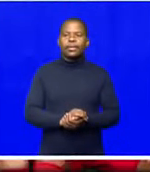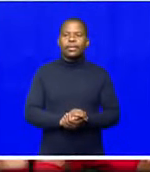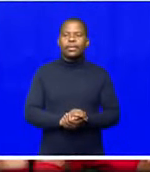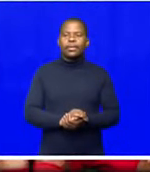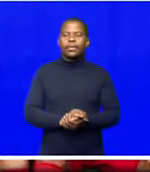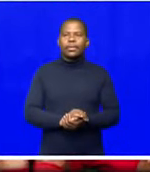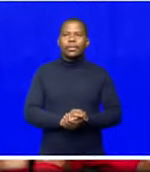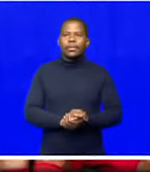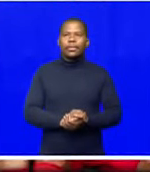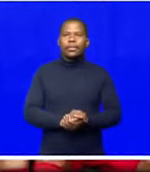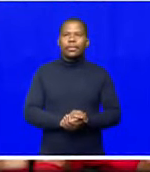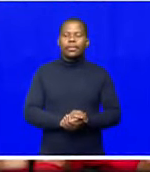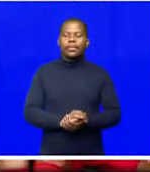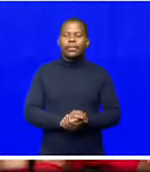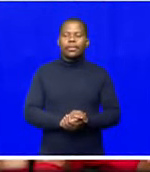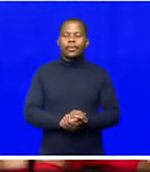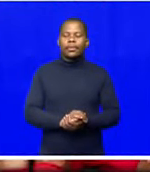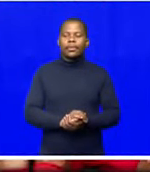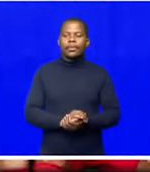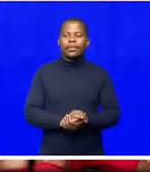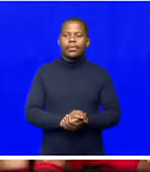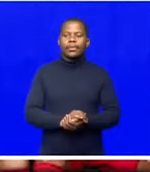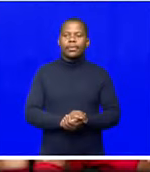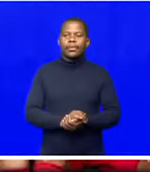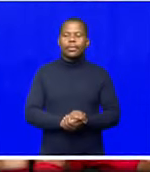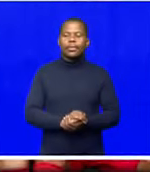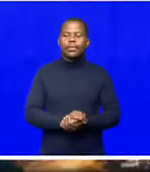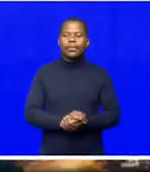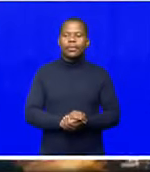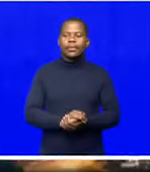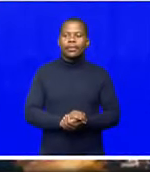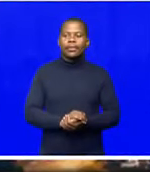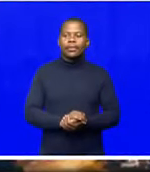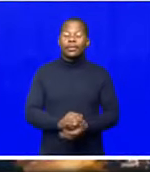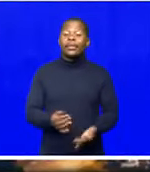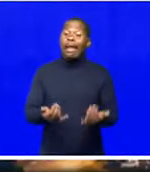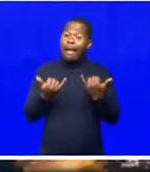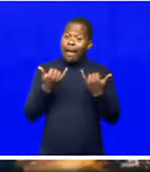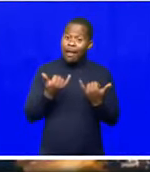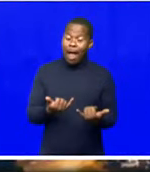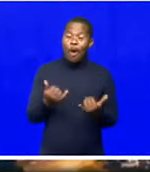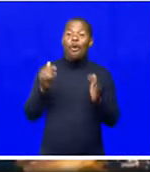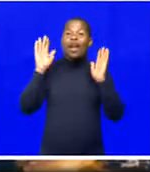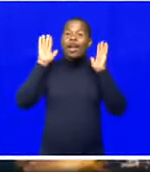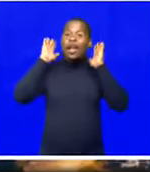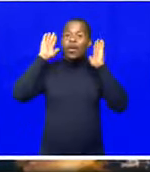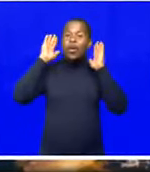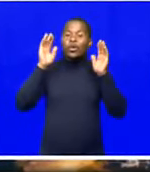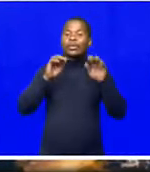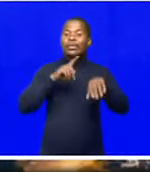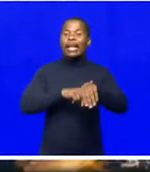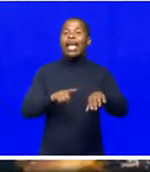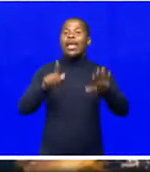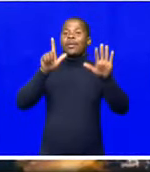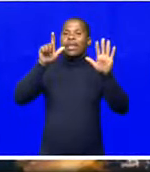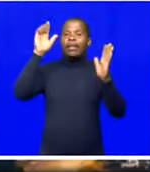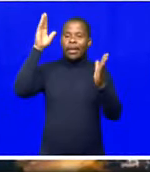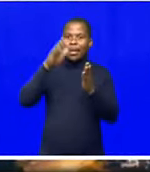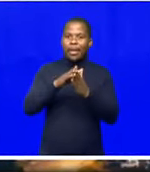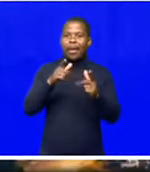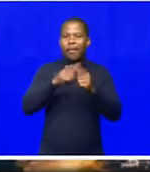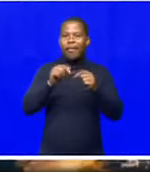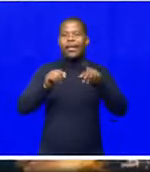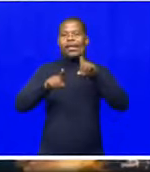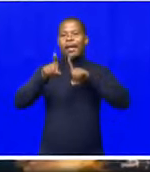kasi sithombe chamuka ka DW France 24 kanye na VOA. Tinga kongwanele benguphathele dona singade